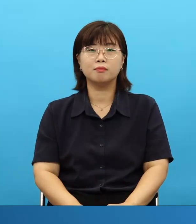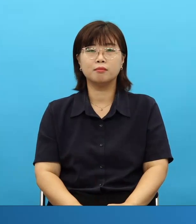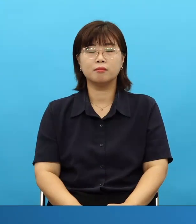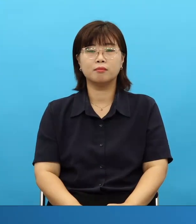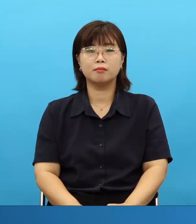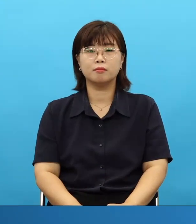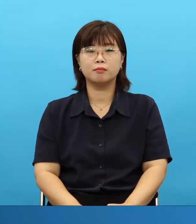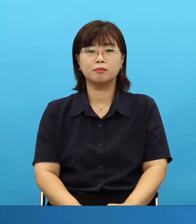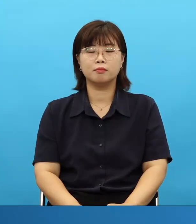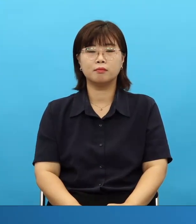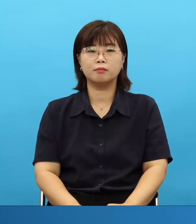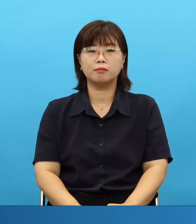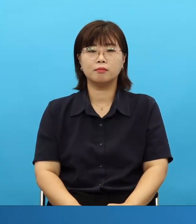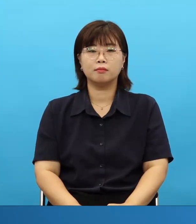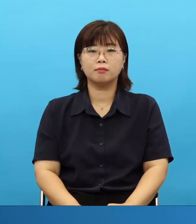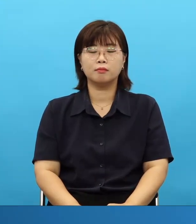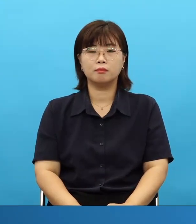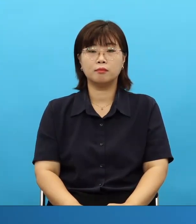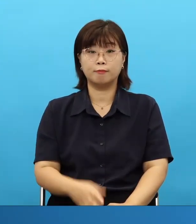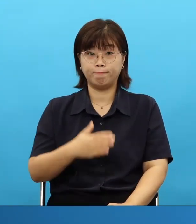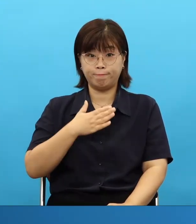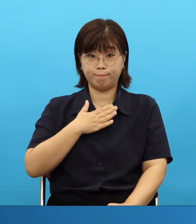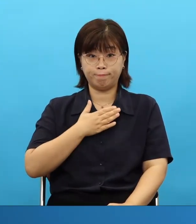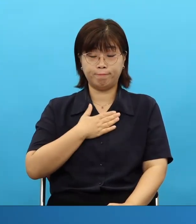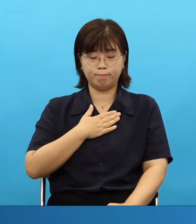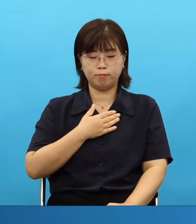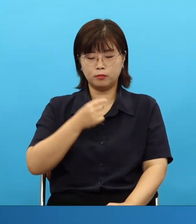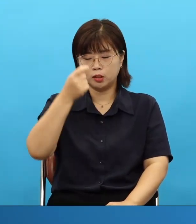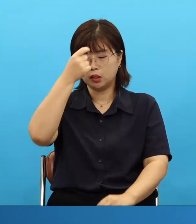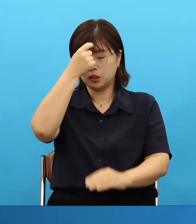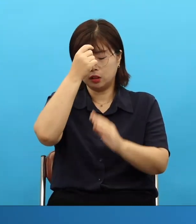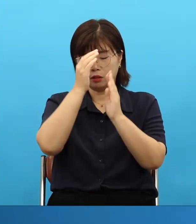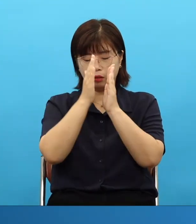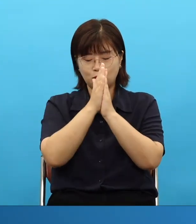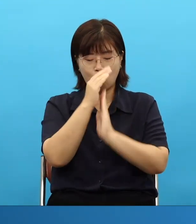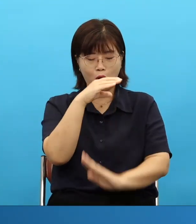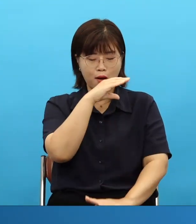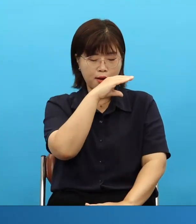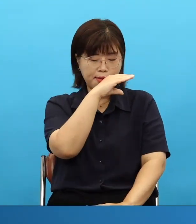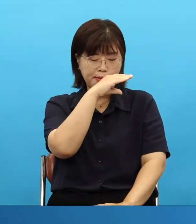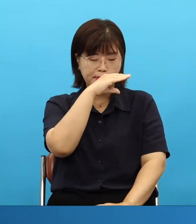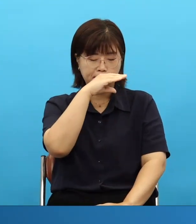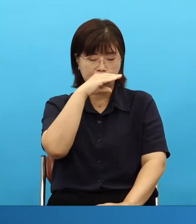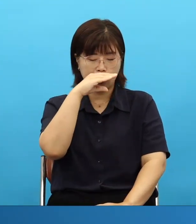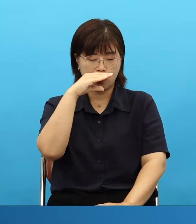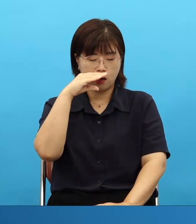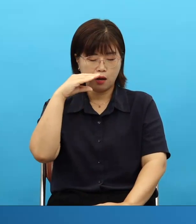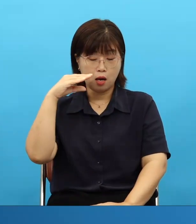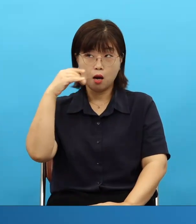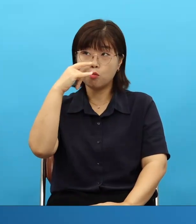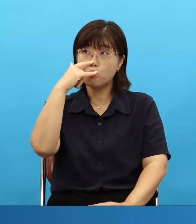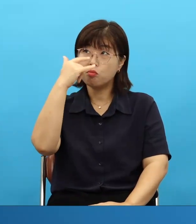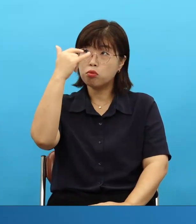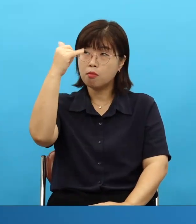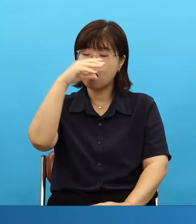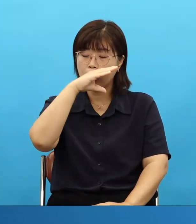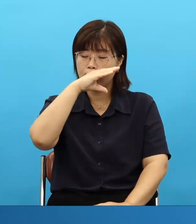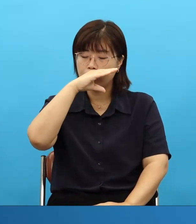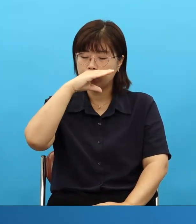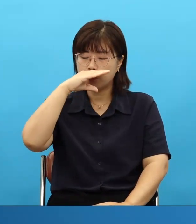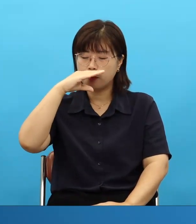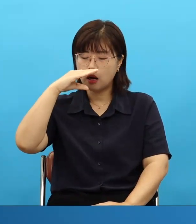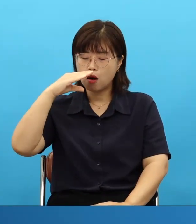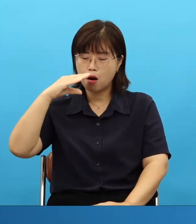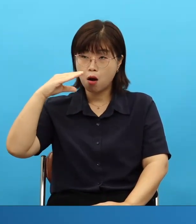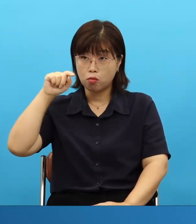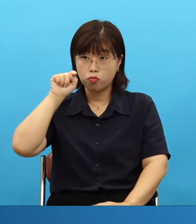저는요 기도를 제대로 하는 그 부모님의 자녀들을 봤거든요. 공통점이 있어요. I saw children